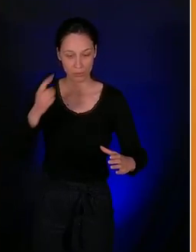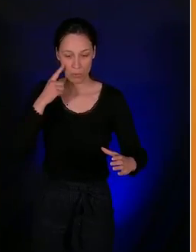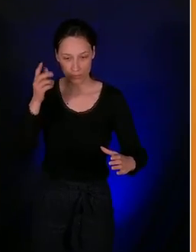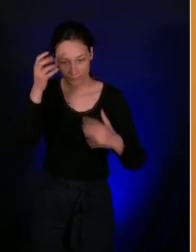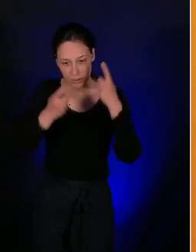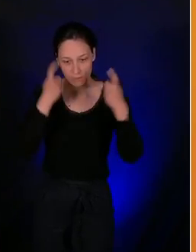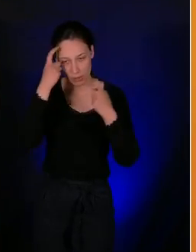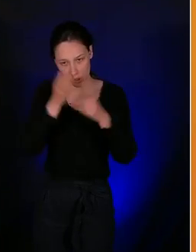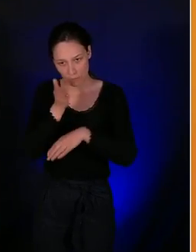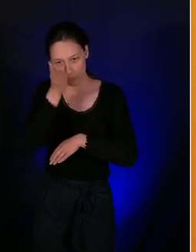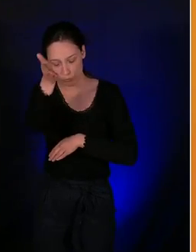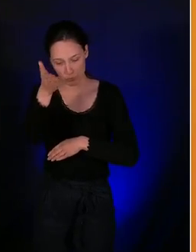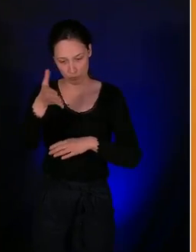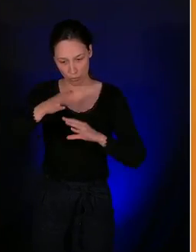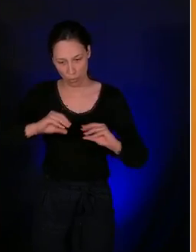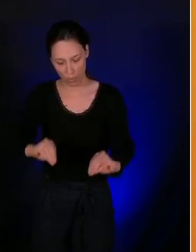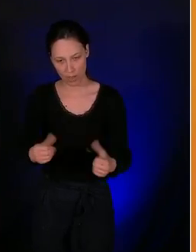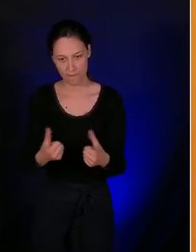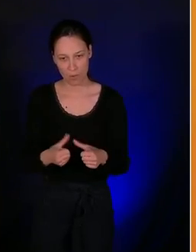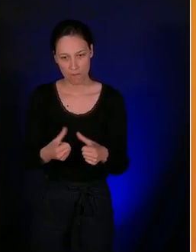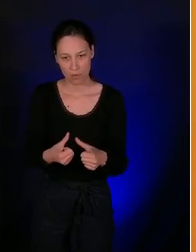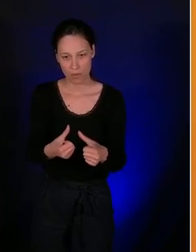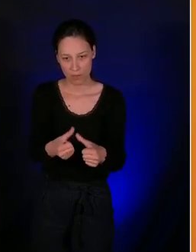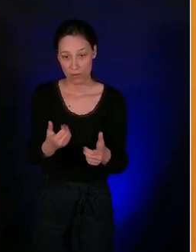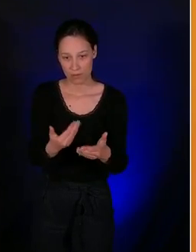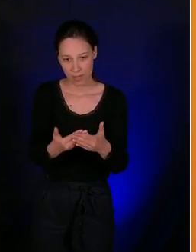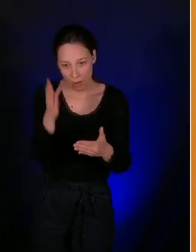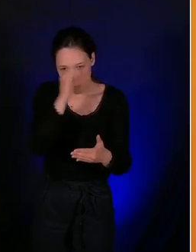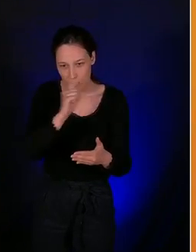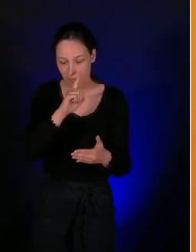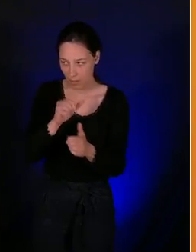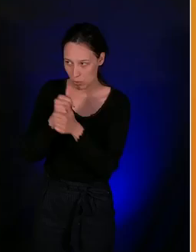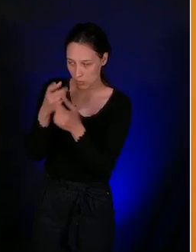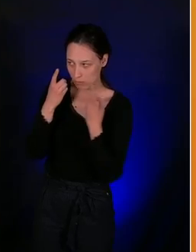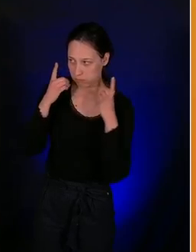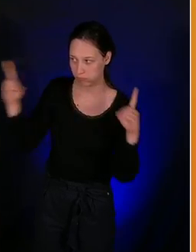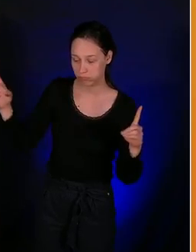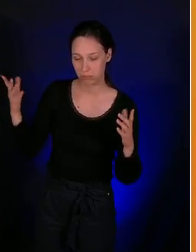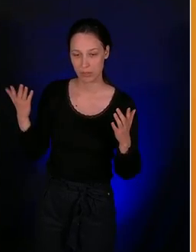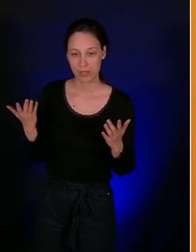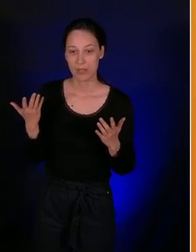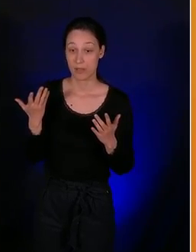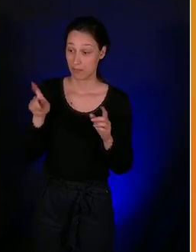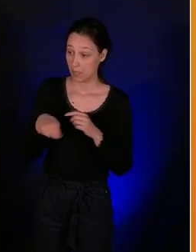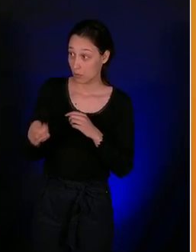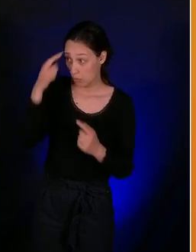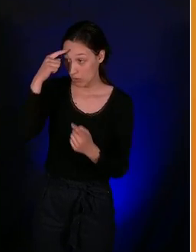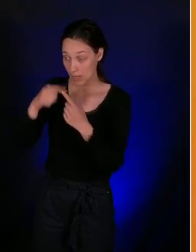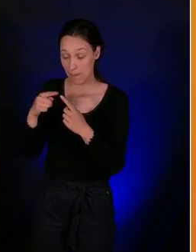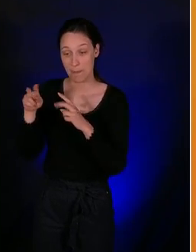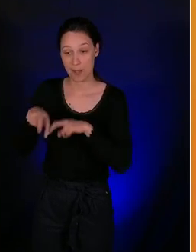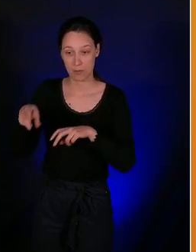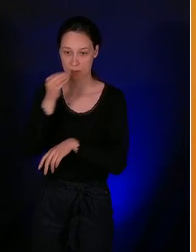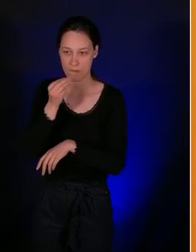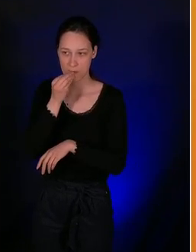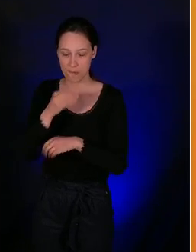d'une planification démocratique touchant aux orientations fondamentales de l'agroalimentaire.